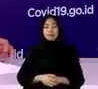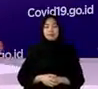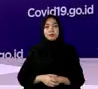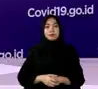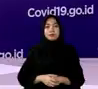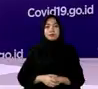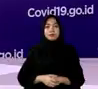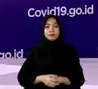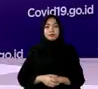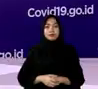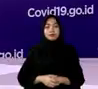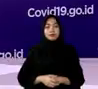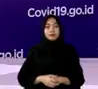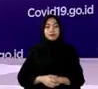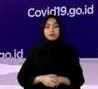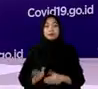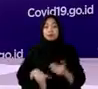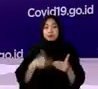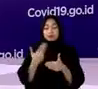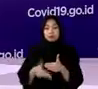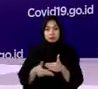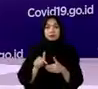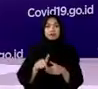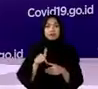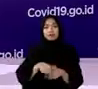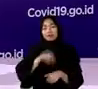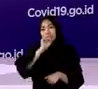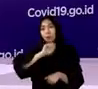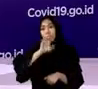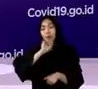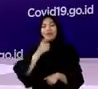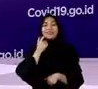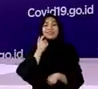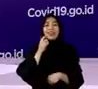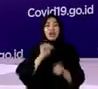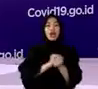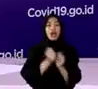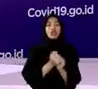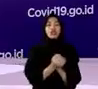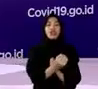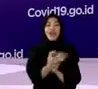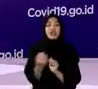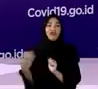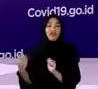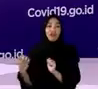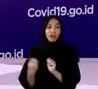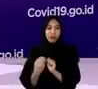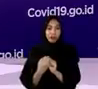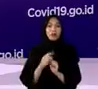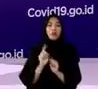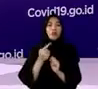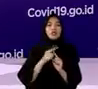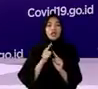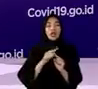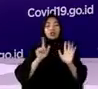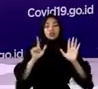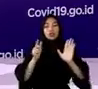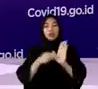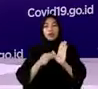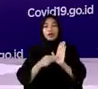Pada hari ini saya akan berfokus pada situasi kasus aktif di Indonesia per tanggal 7